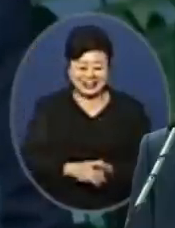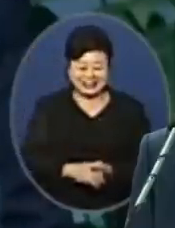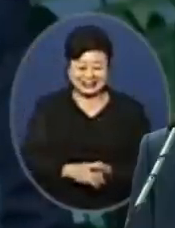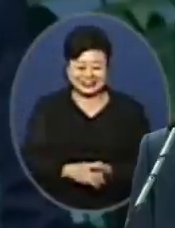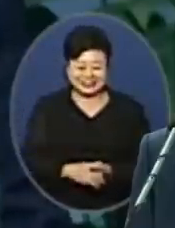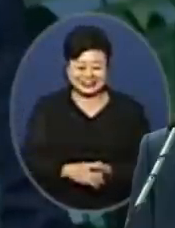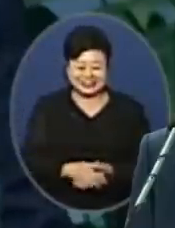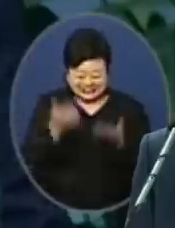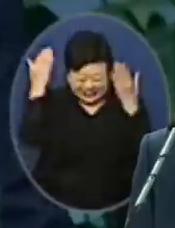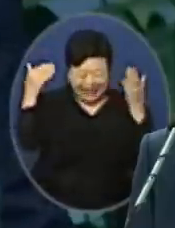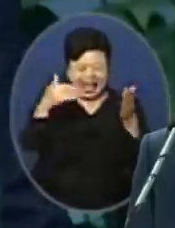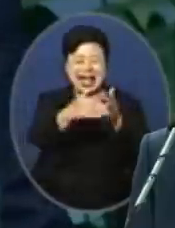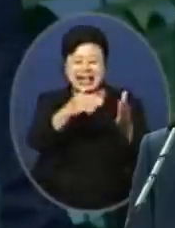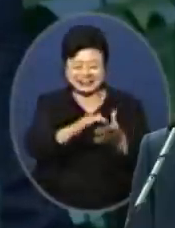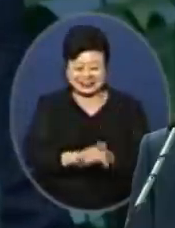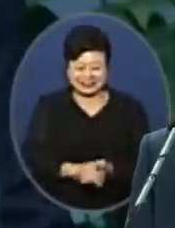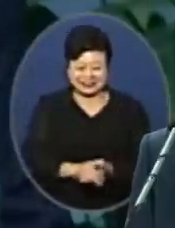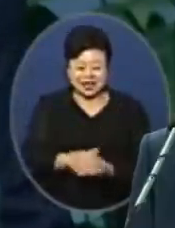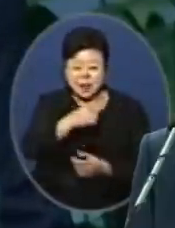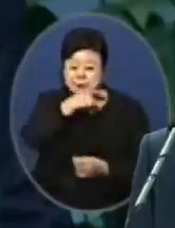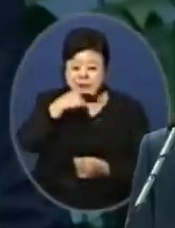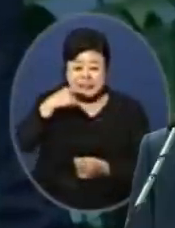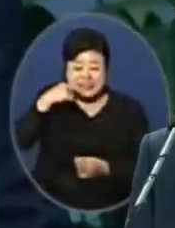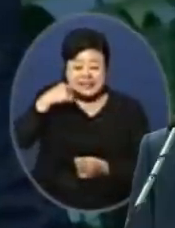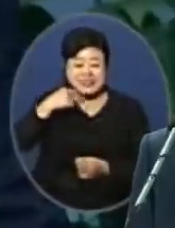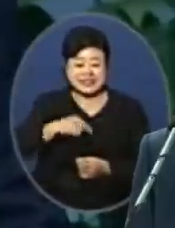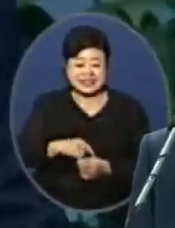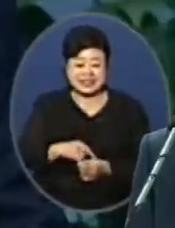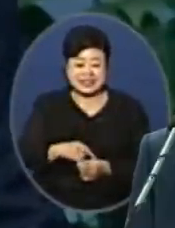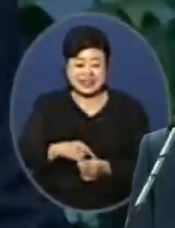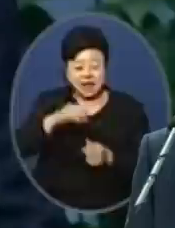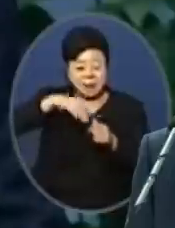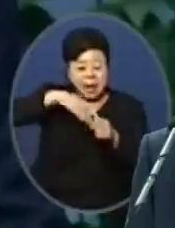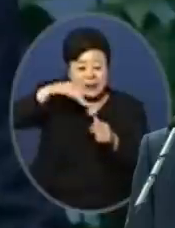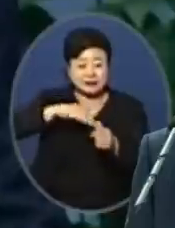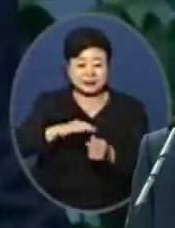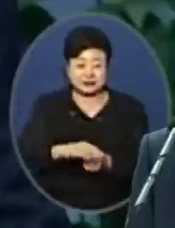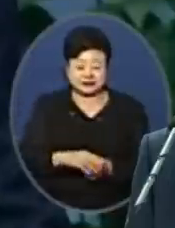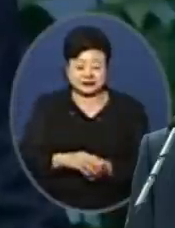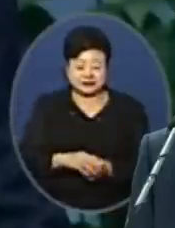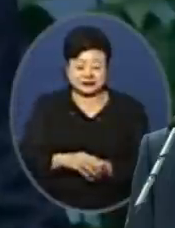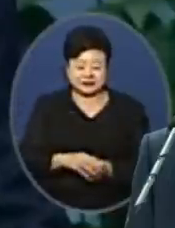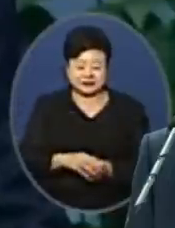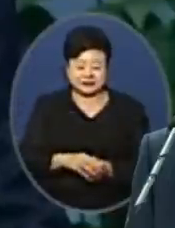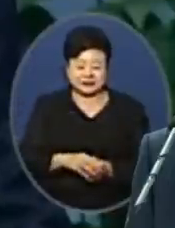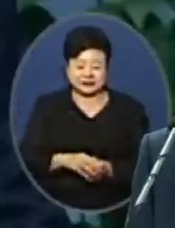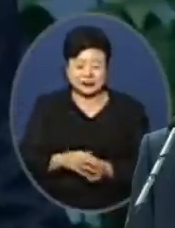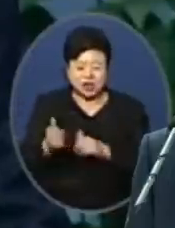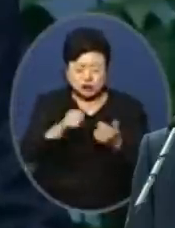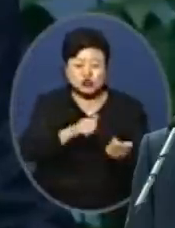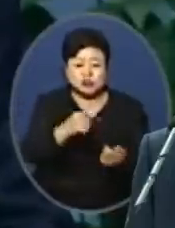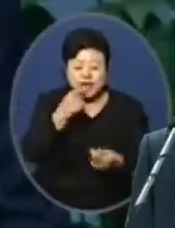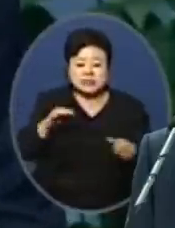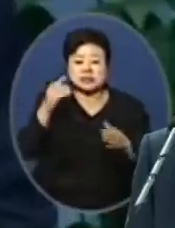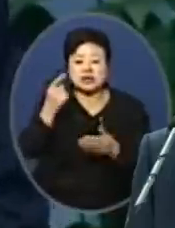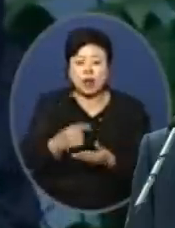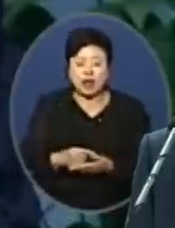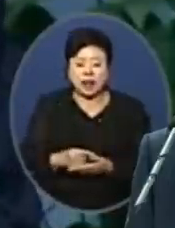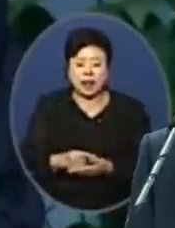지나가라. 그 피를 문설주에 바르면 풀이 피가 죽음의 천사들이